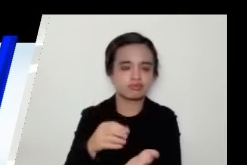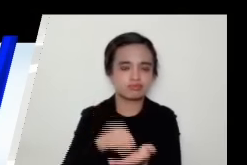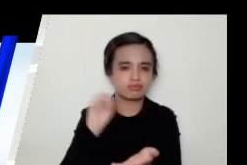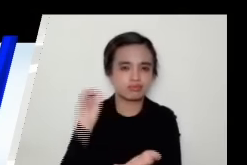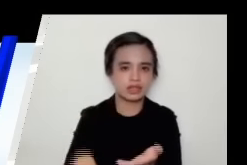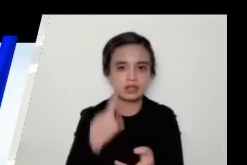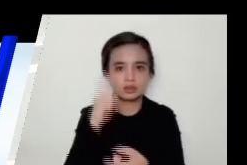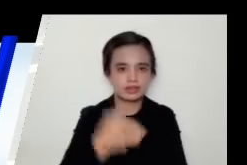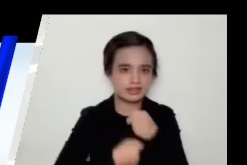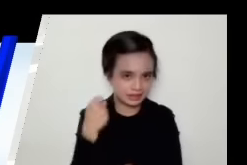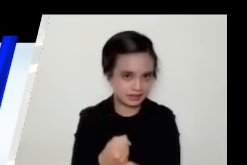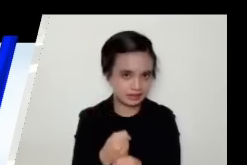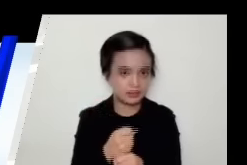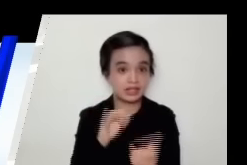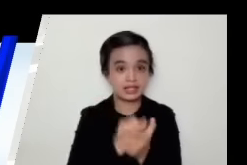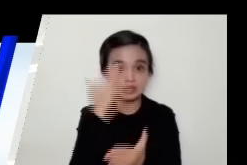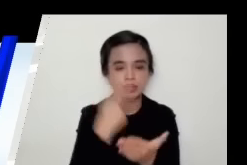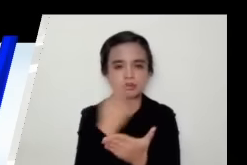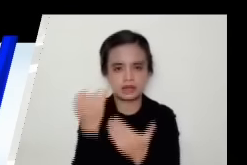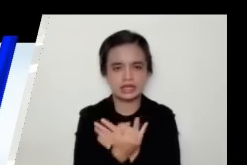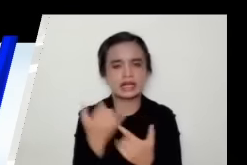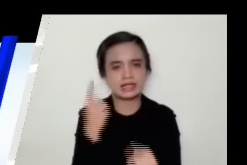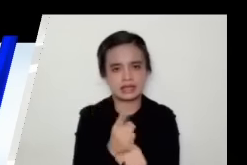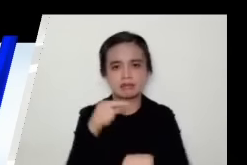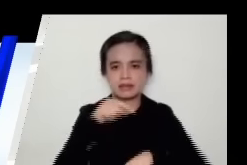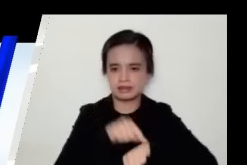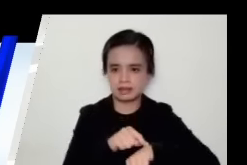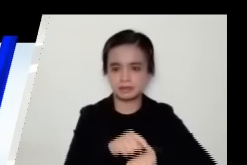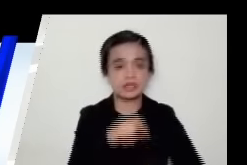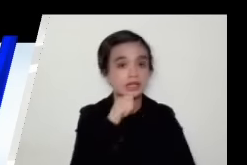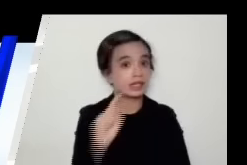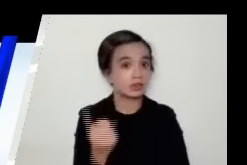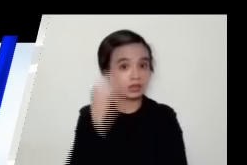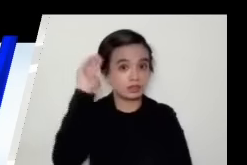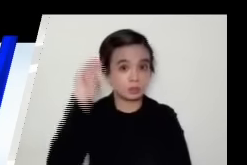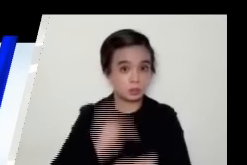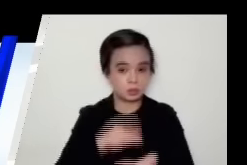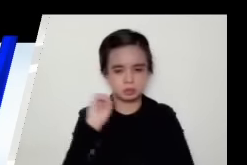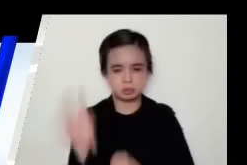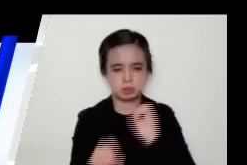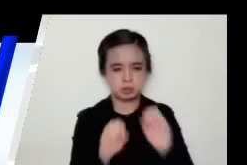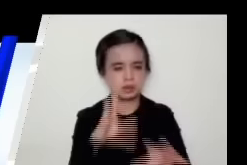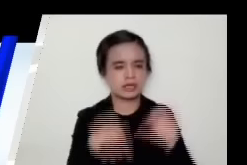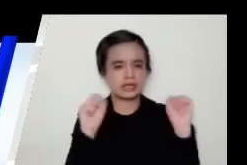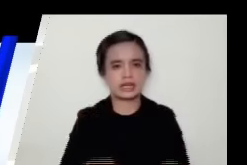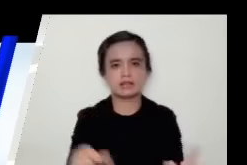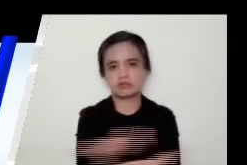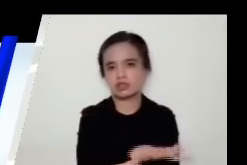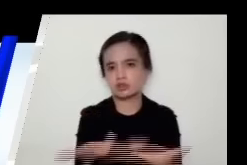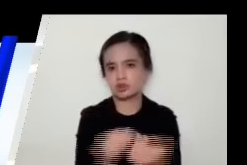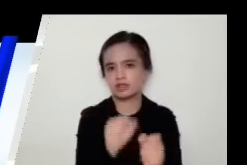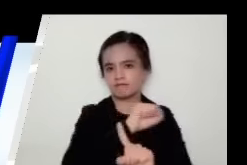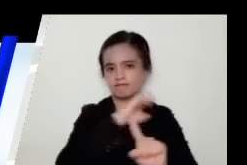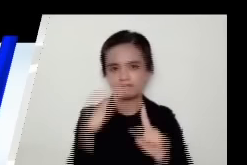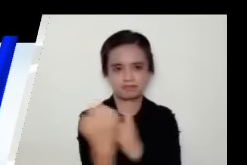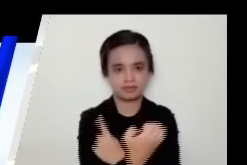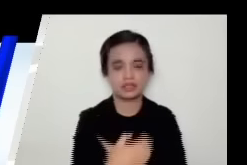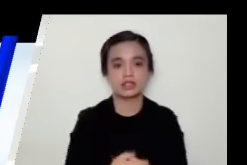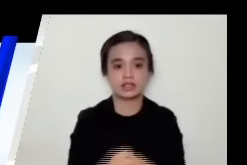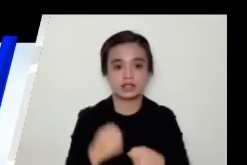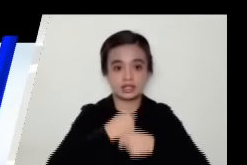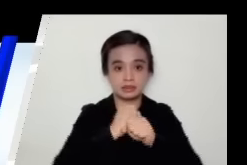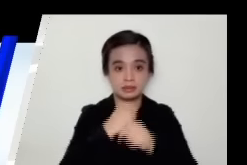niya, napapanahon daw. Hindi lang nababawasan ang basurang nakasisira sa kalikasan. Ang paggawa rin ng home decor sa